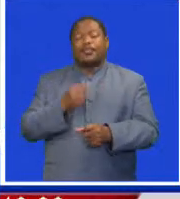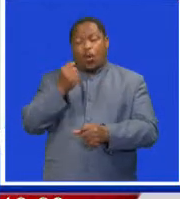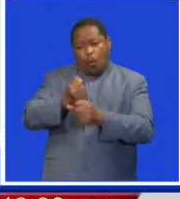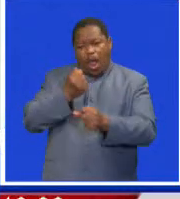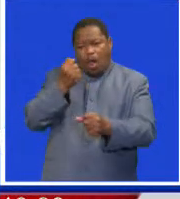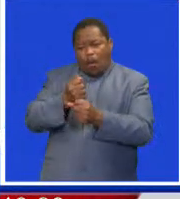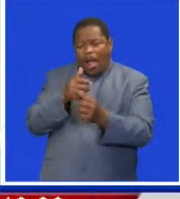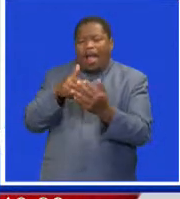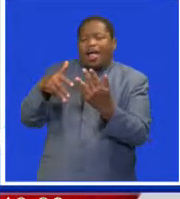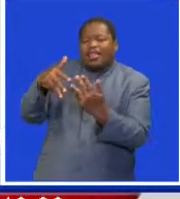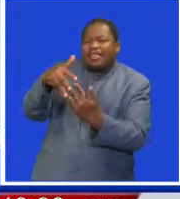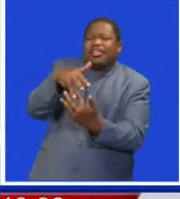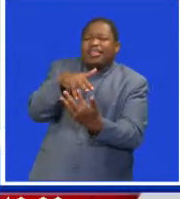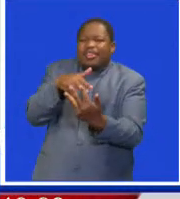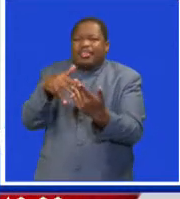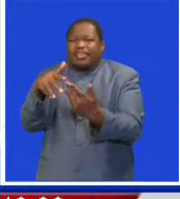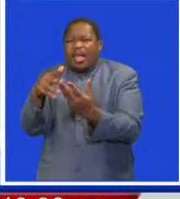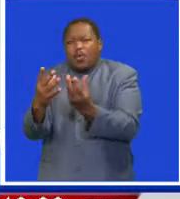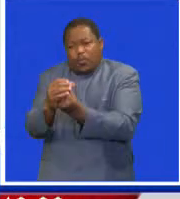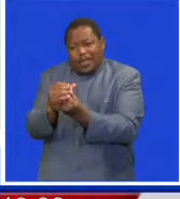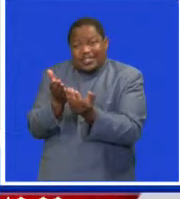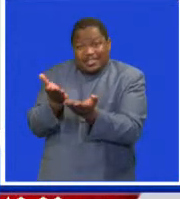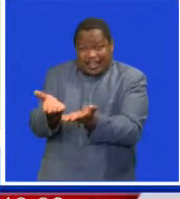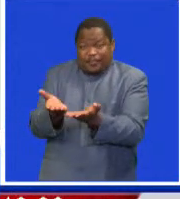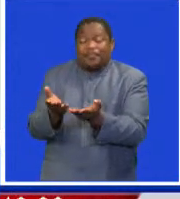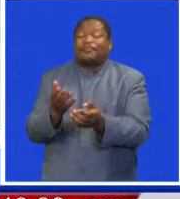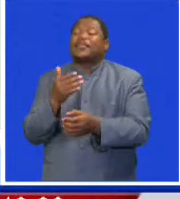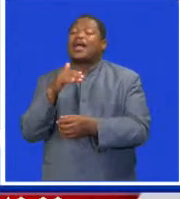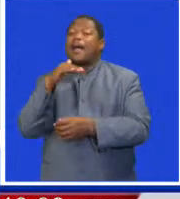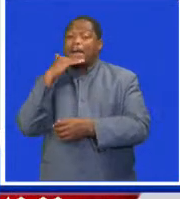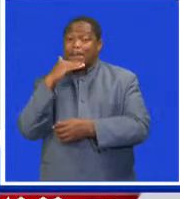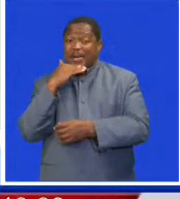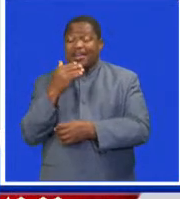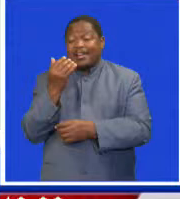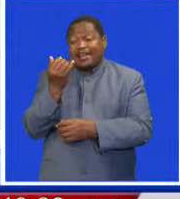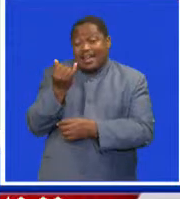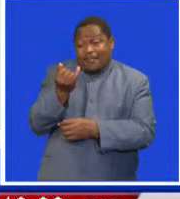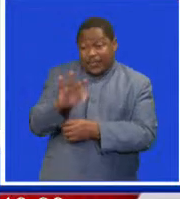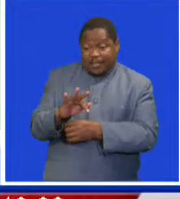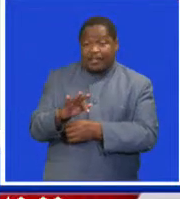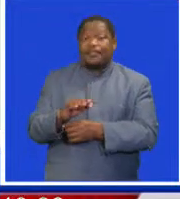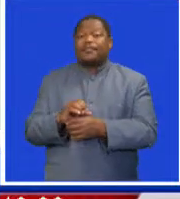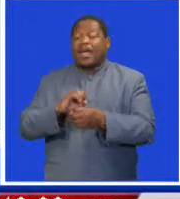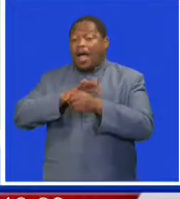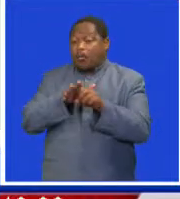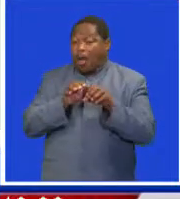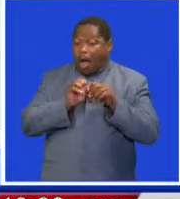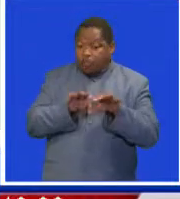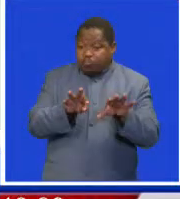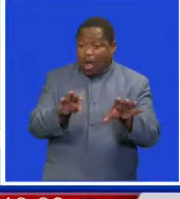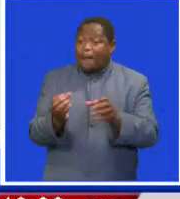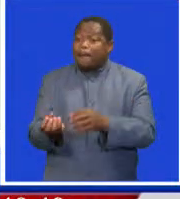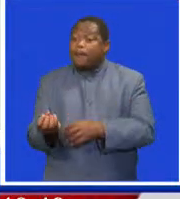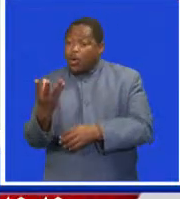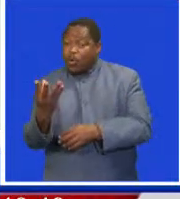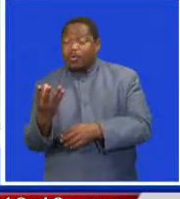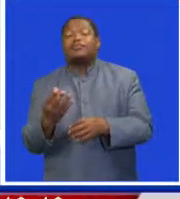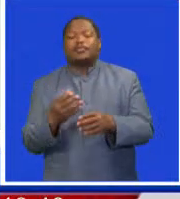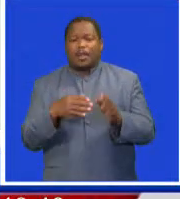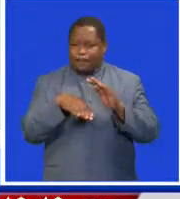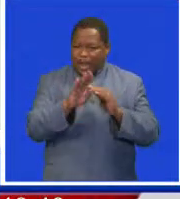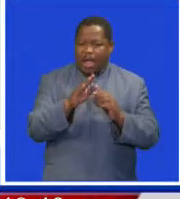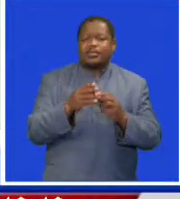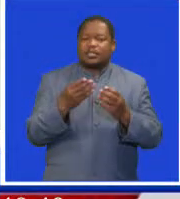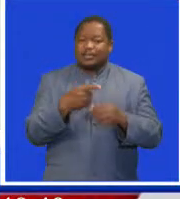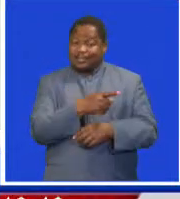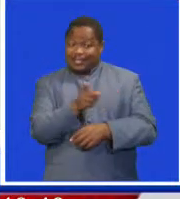ke nakusuka nje le tenza abadala COVID kumele bahambe bayofundiseka ukuthi batowenda kanjani nasebabhekene nalesimo sale